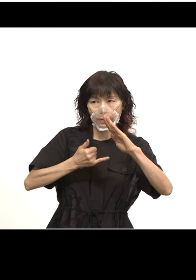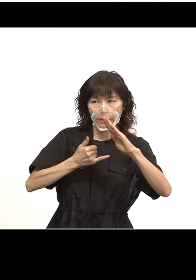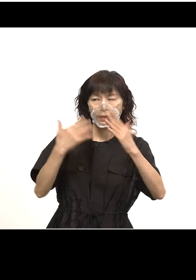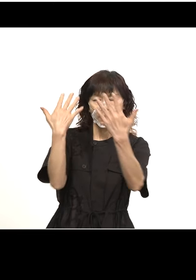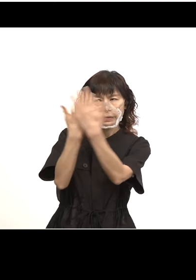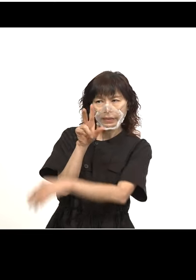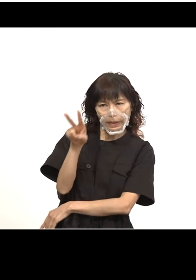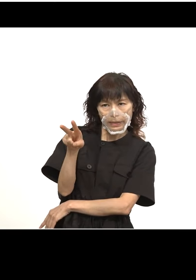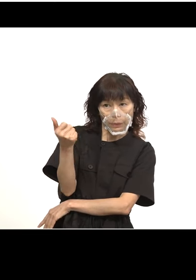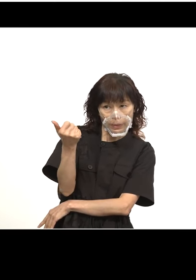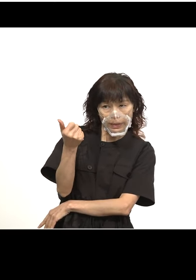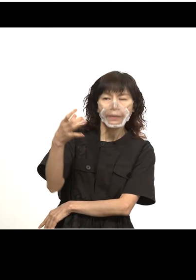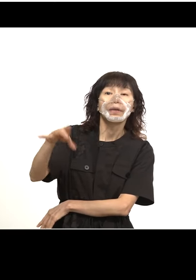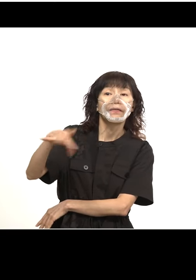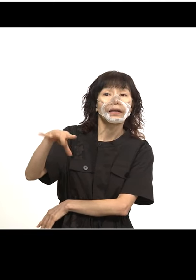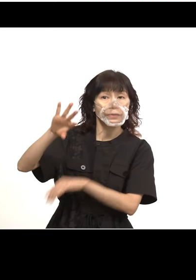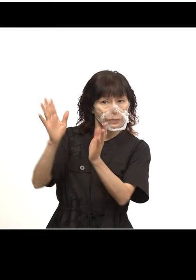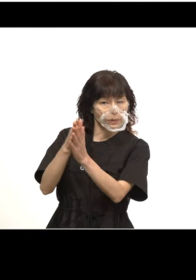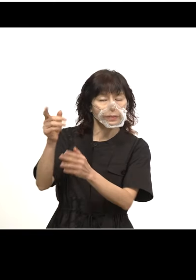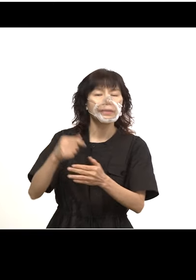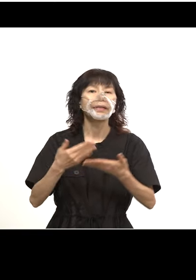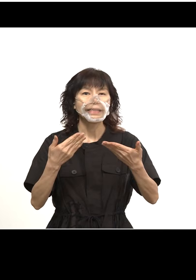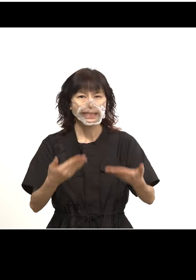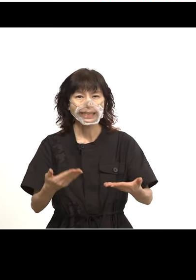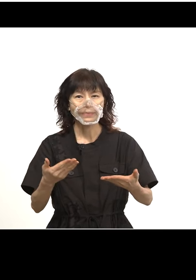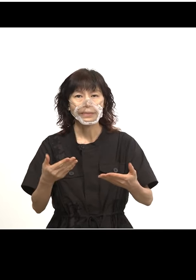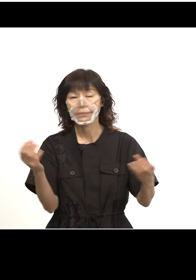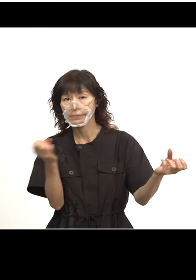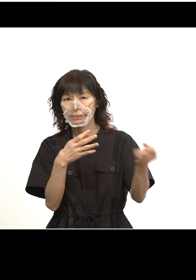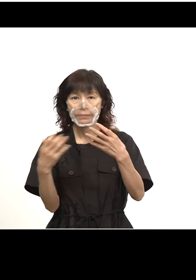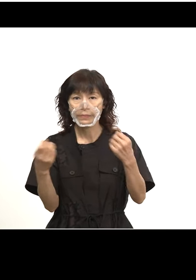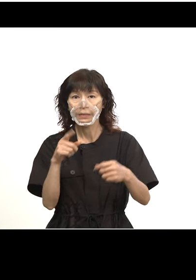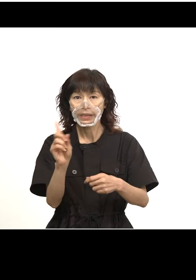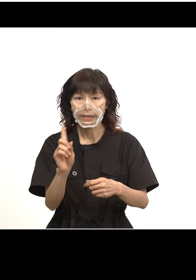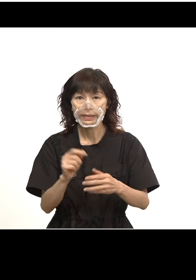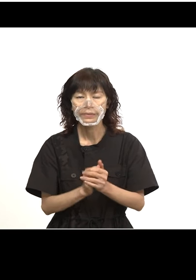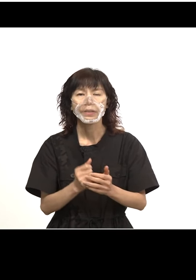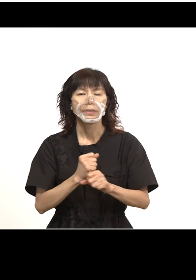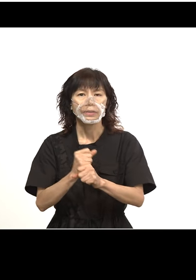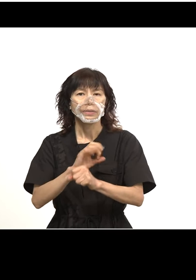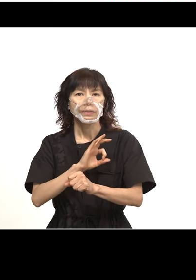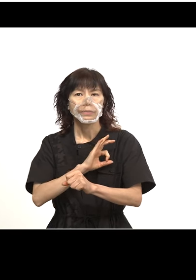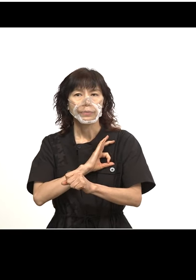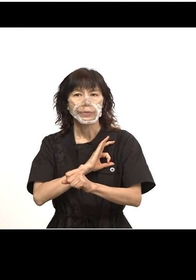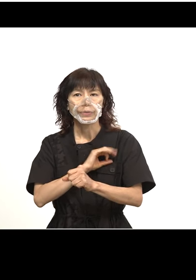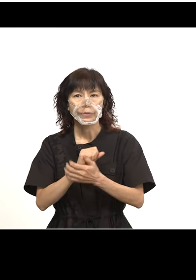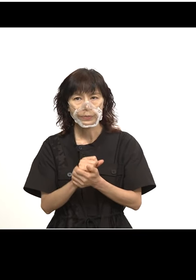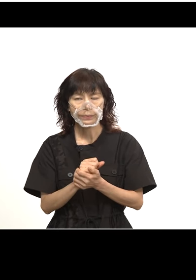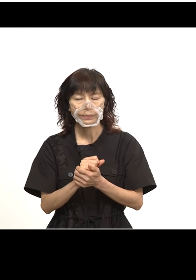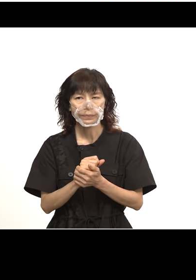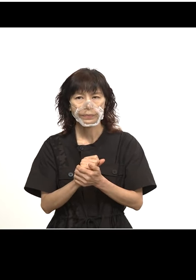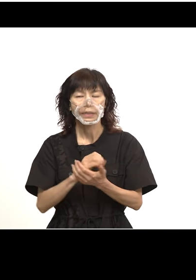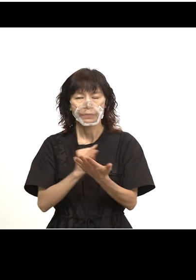免費收睇嘅。咁今日呢個圓桌討論咧，就係賽馬會無限量教育